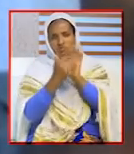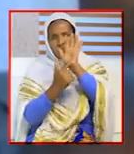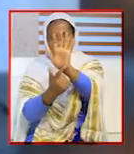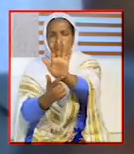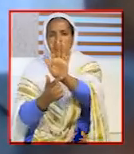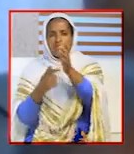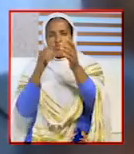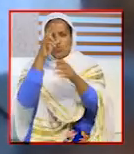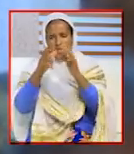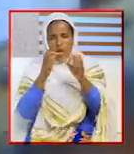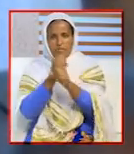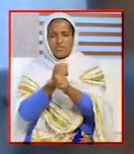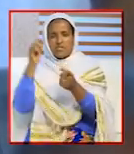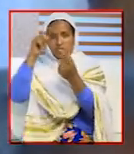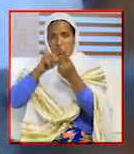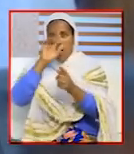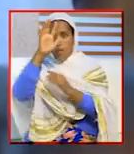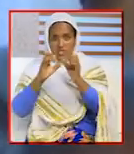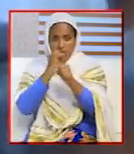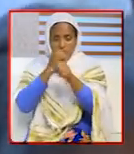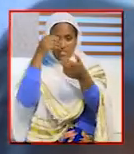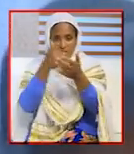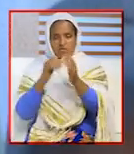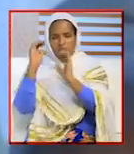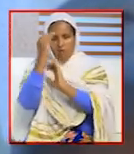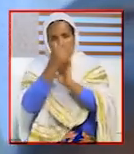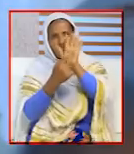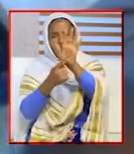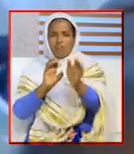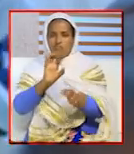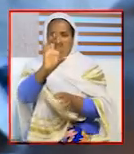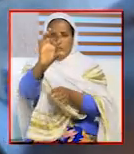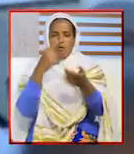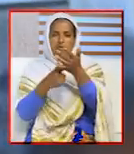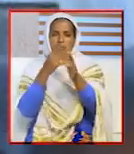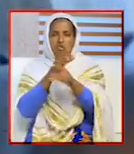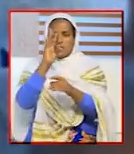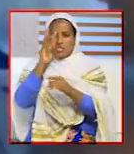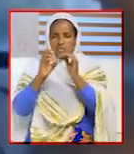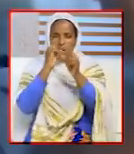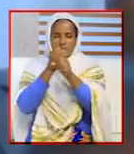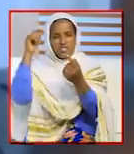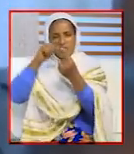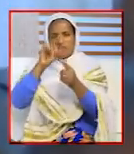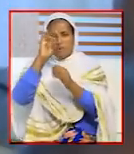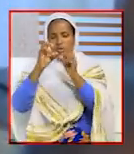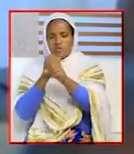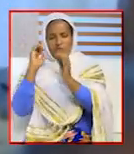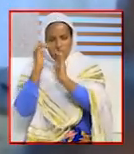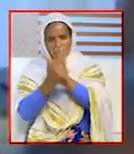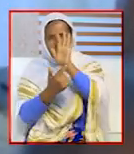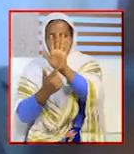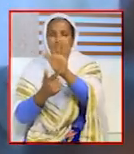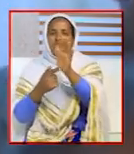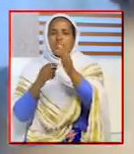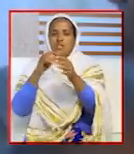የሚያስተምሩት። ከሶስት ዓመት እስከ አምስት ዓመት በቪዲዮ ነው የሚያስተምሩት። ከስድስት ዓመት እስከ ስምንት ዓመት በቪዲዮ ነው።